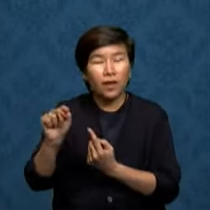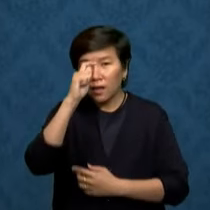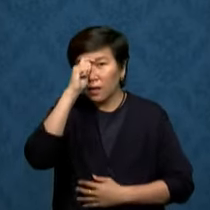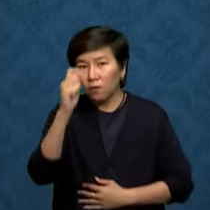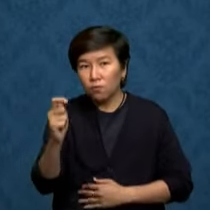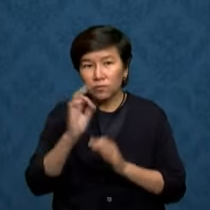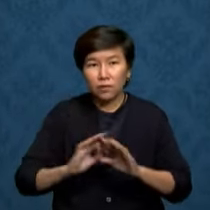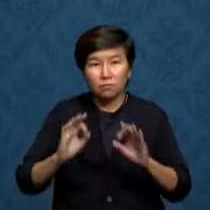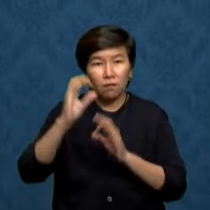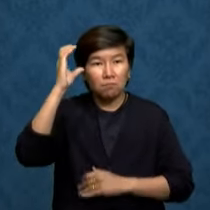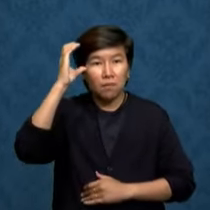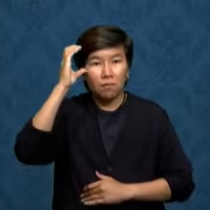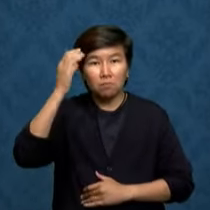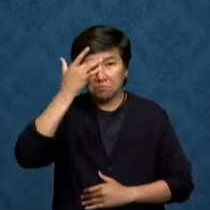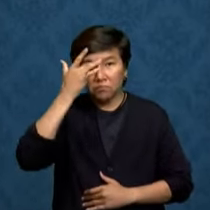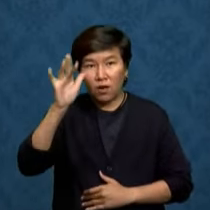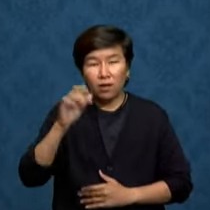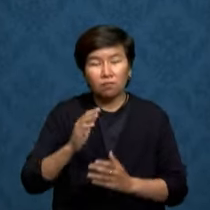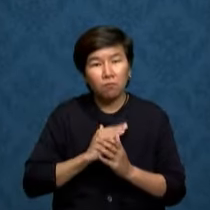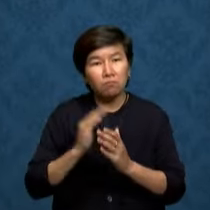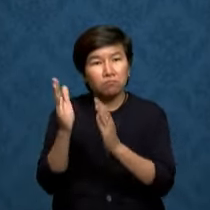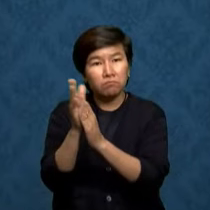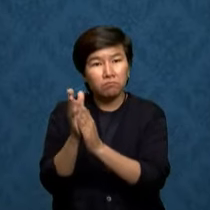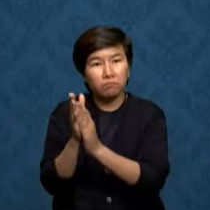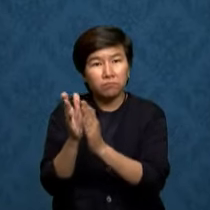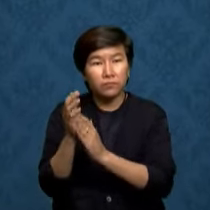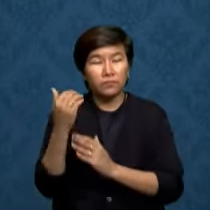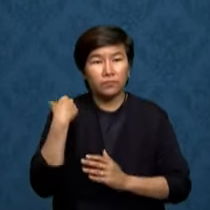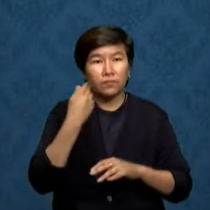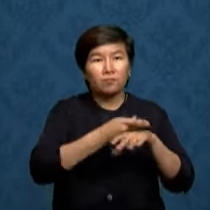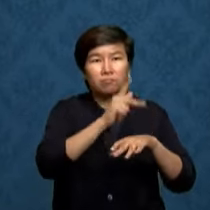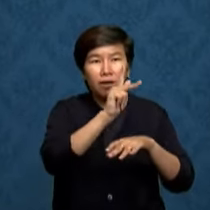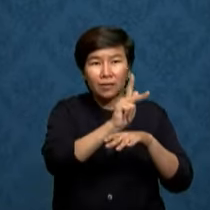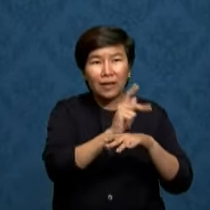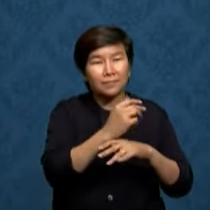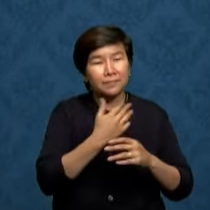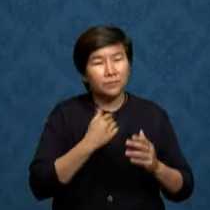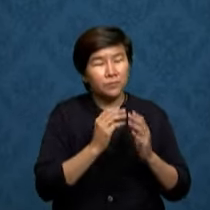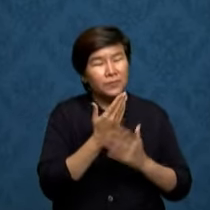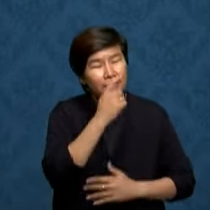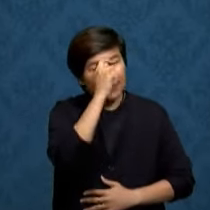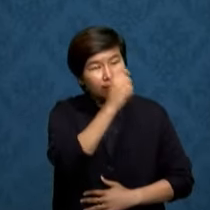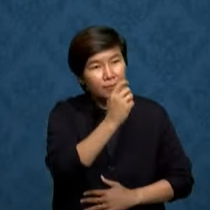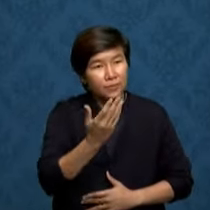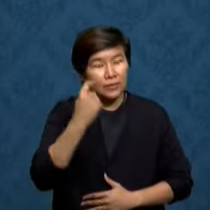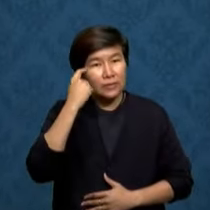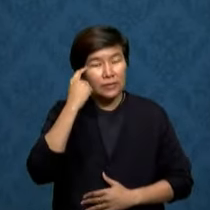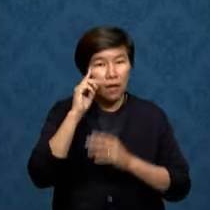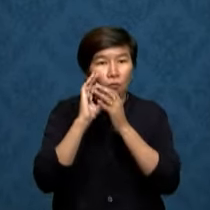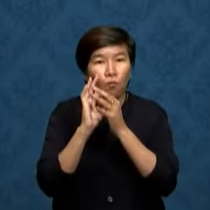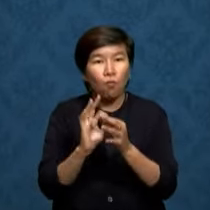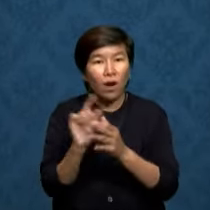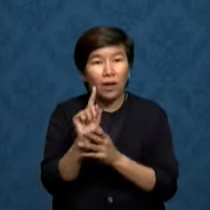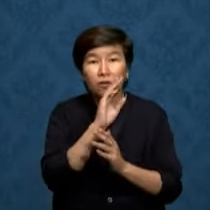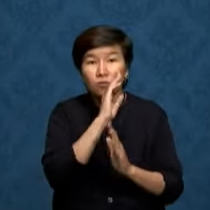สมองนะครับผมชื่นชมท่านตลอดนะครับแต่ว่าเรื่องนี้ท่านประธานครับผมอยากจะมีข้อกังวลหลายอย่างนะครับว่า